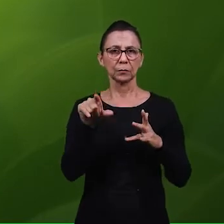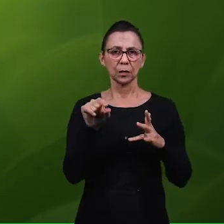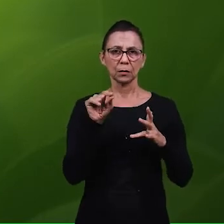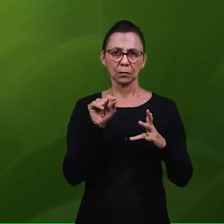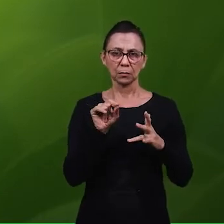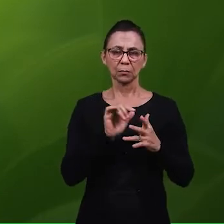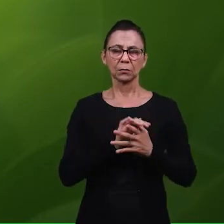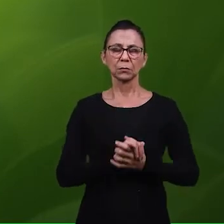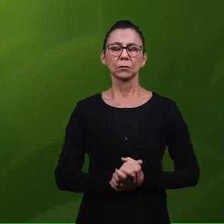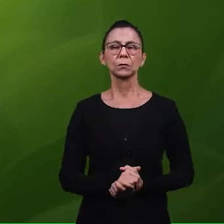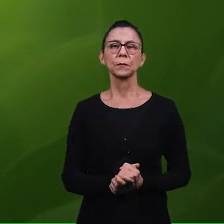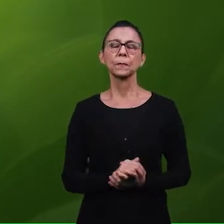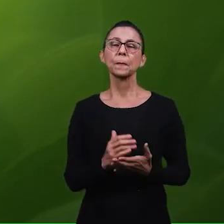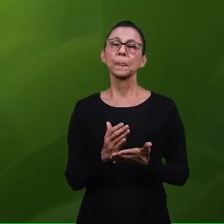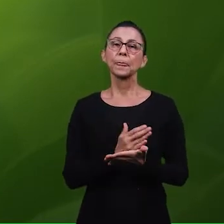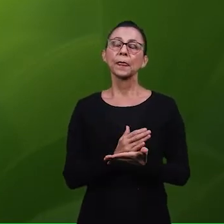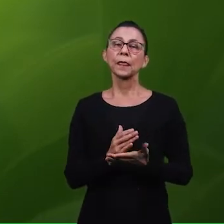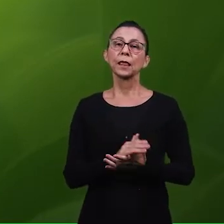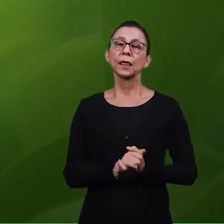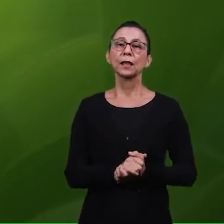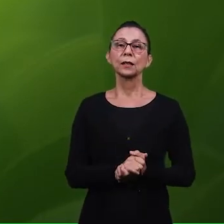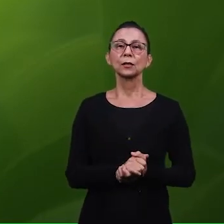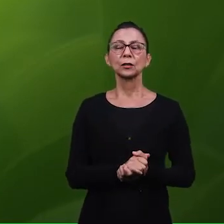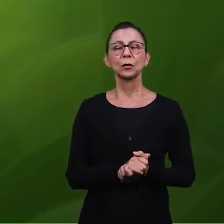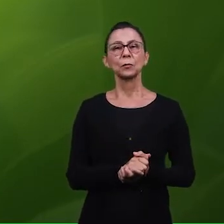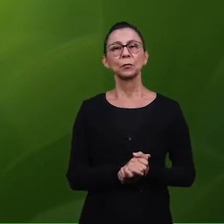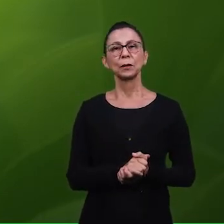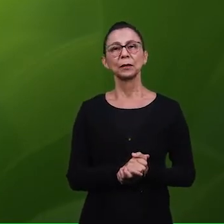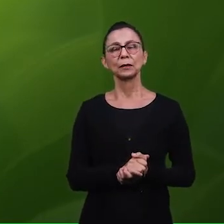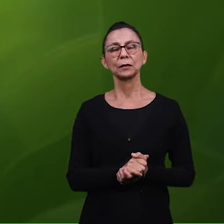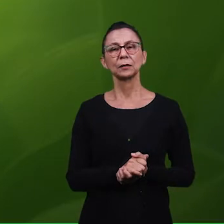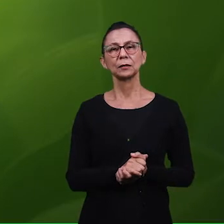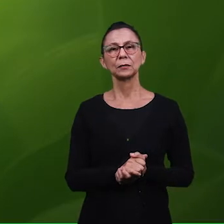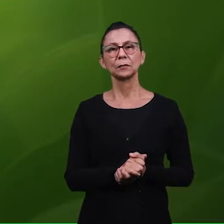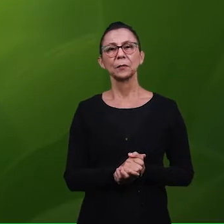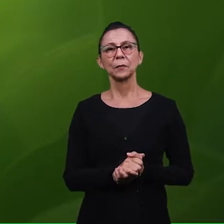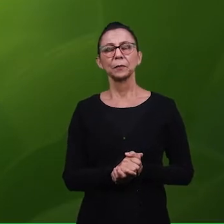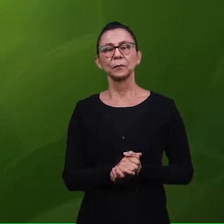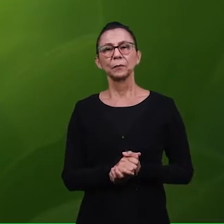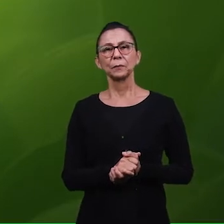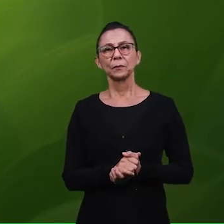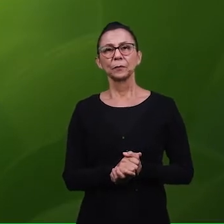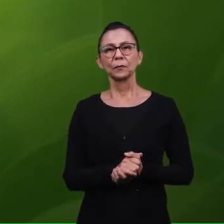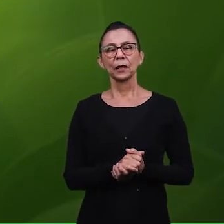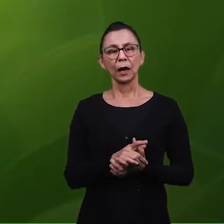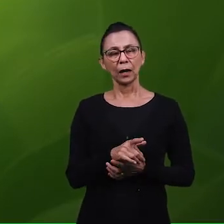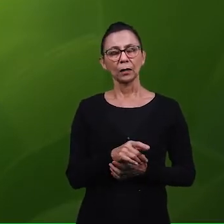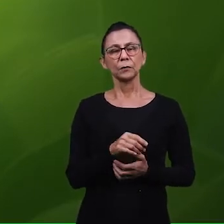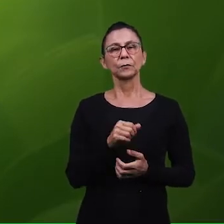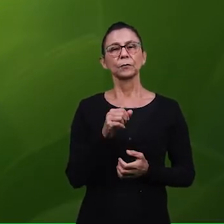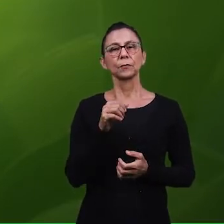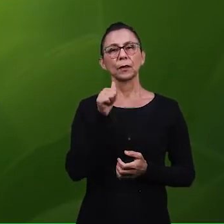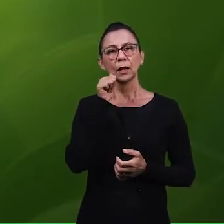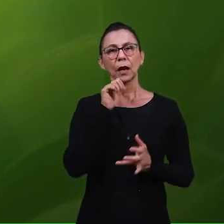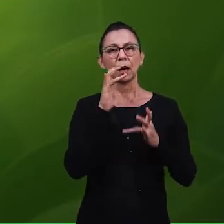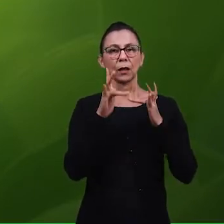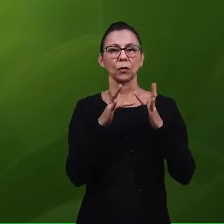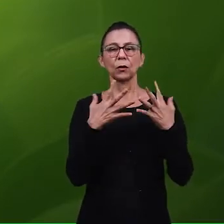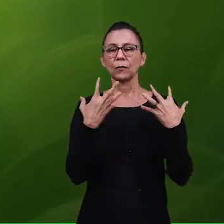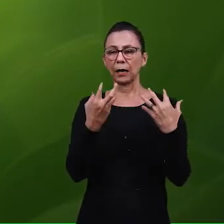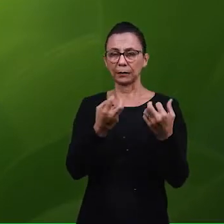dire oui, je veux me marier. Donc, elle avait aussi cette liberté. Il est intéressant